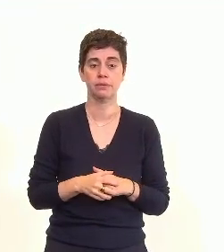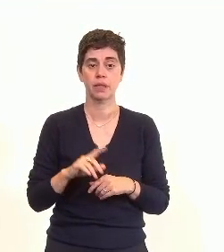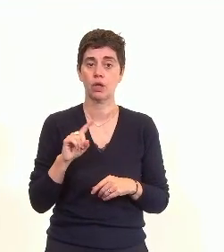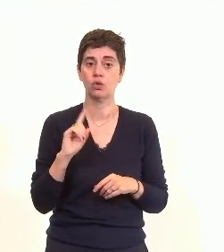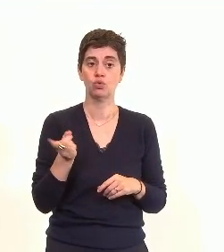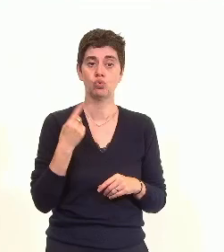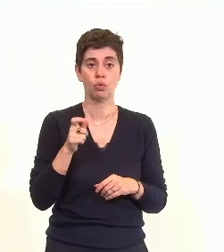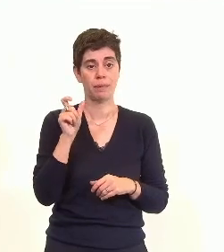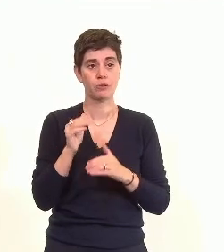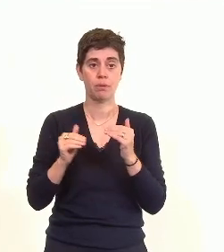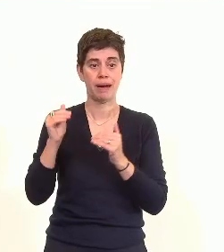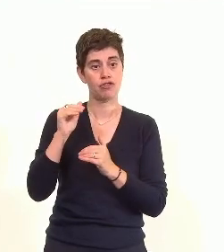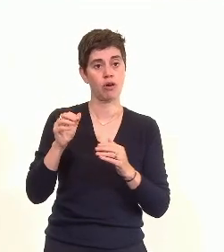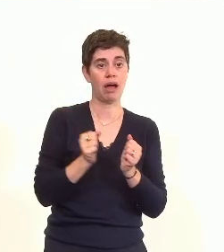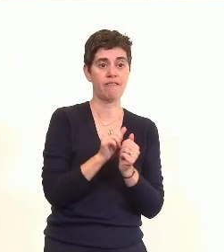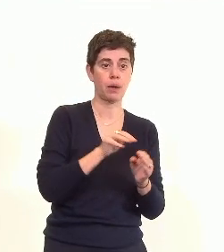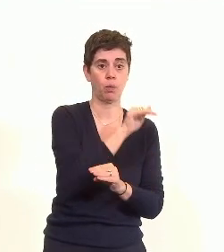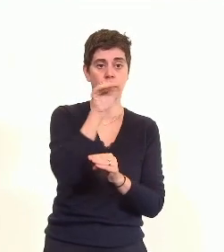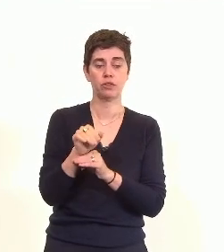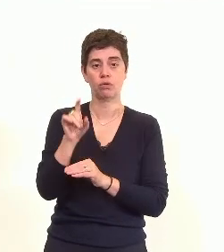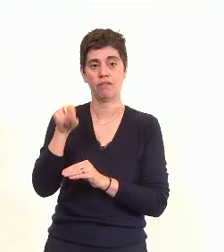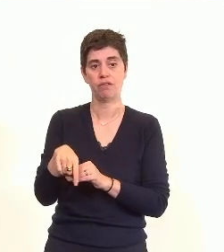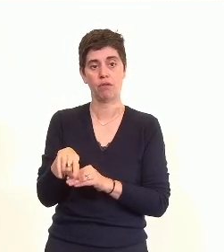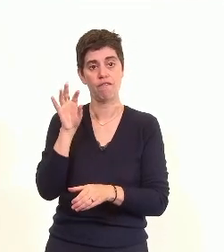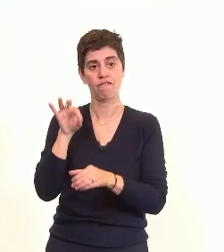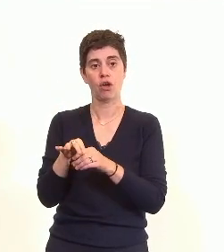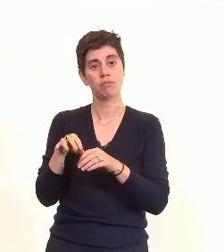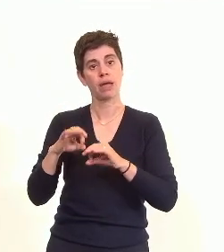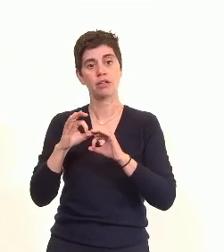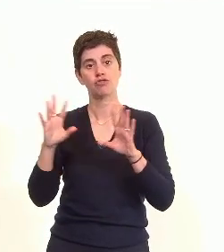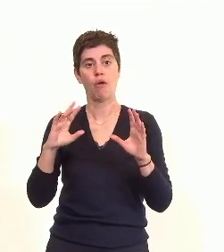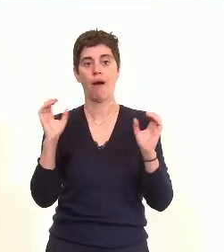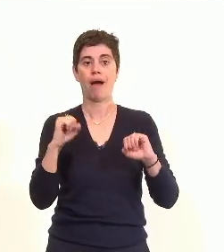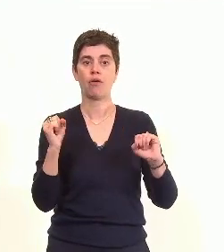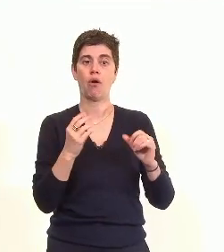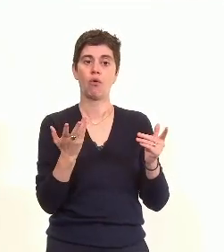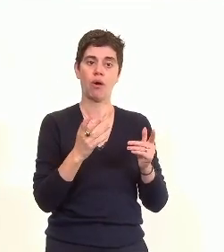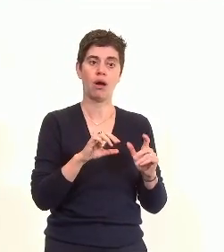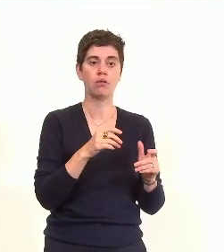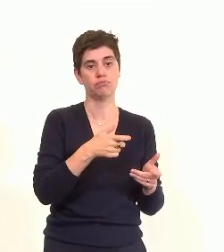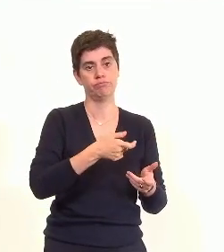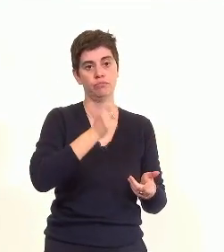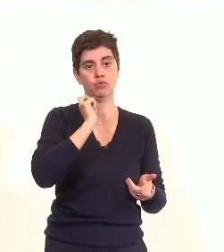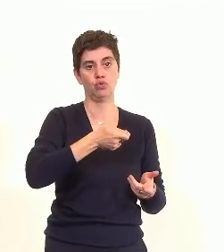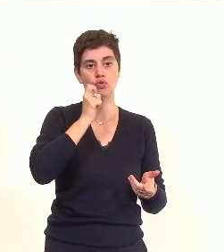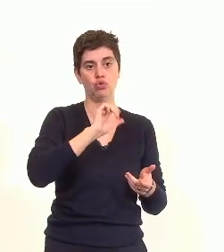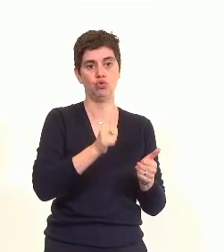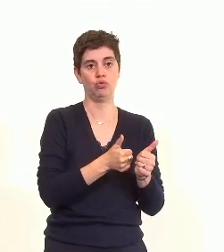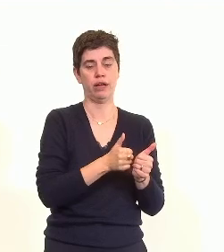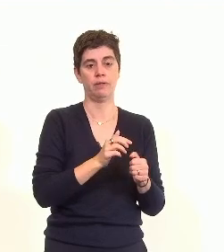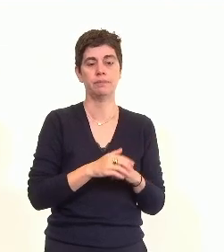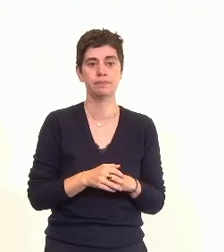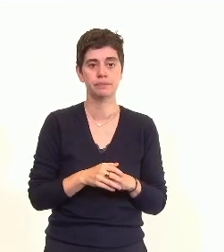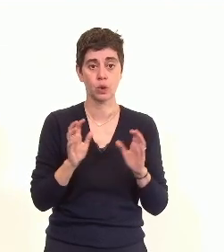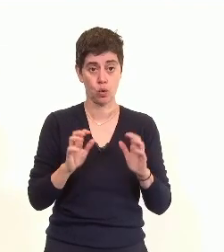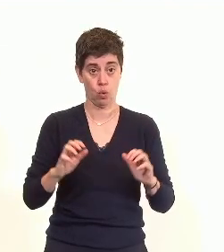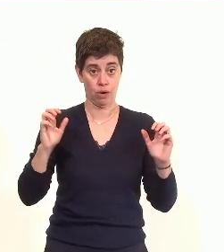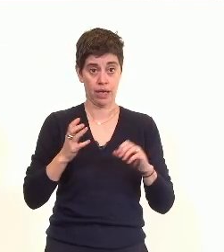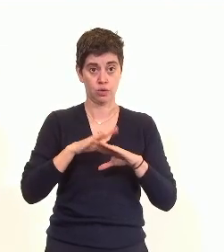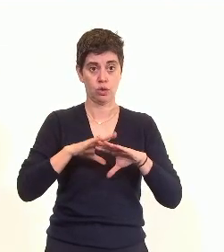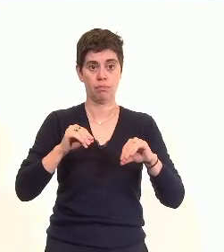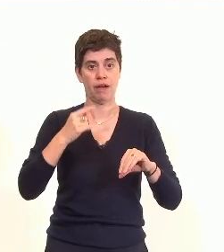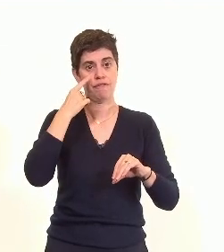majeurs protégés de voter sans l'accord du juge des tutelles. Au congrès, on a vu que c'était